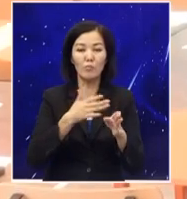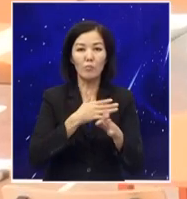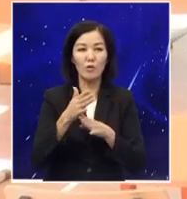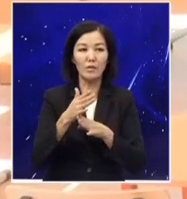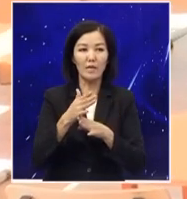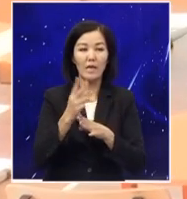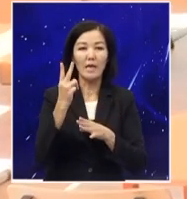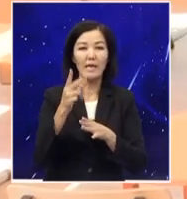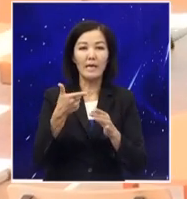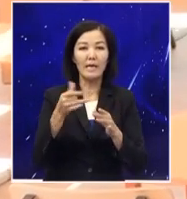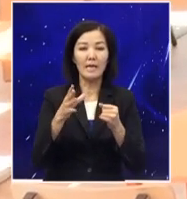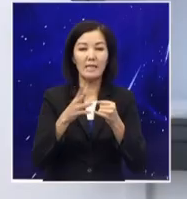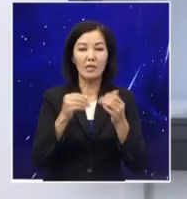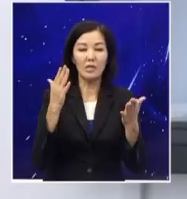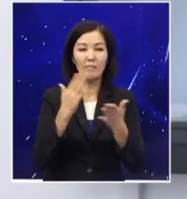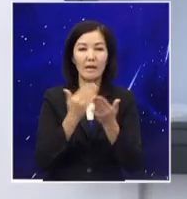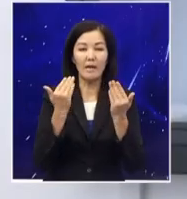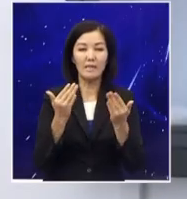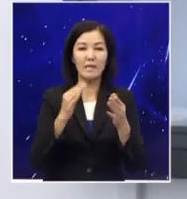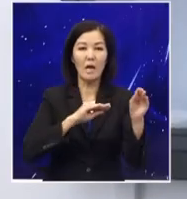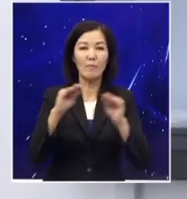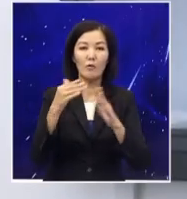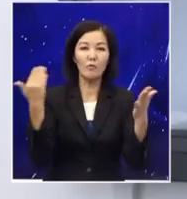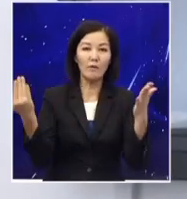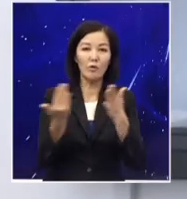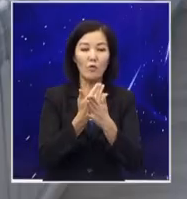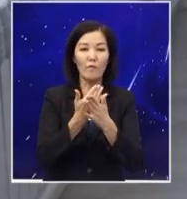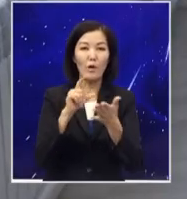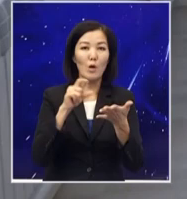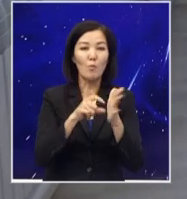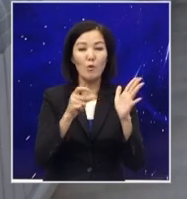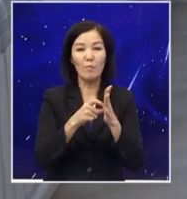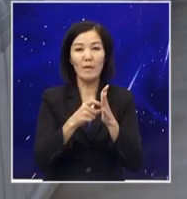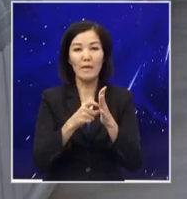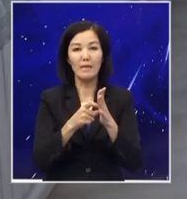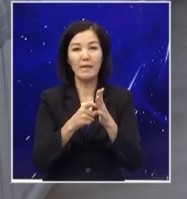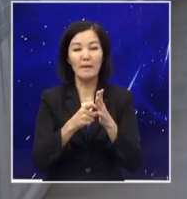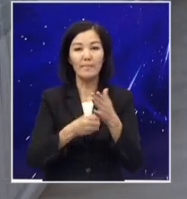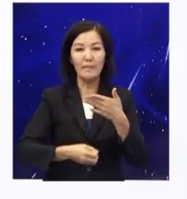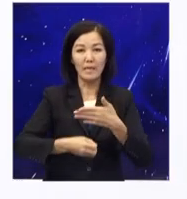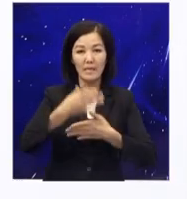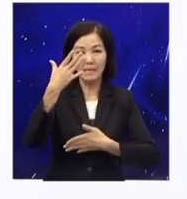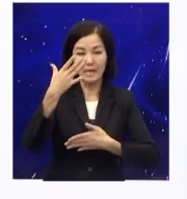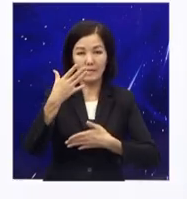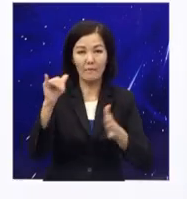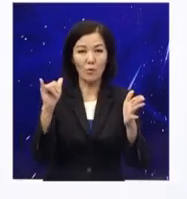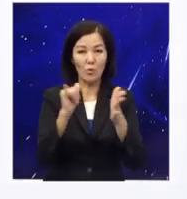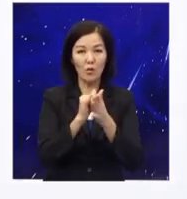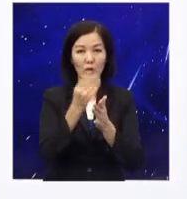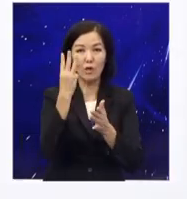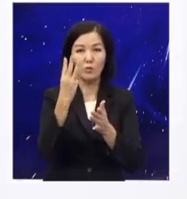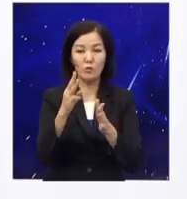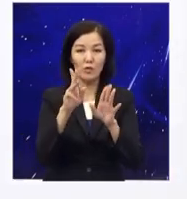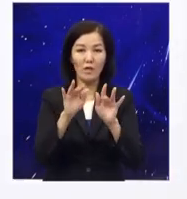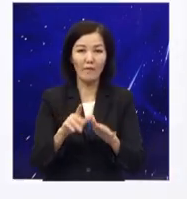2 гектар білім ордасы қазіргі заман талабына сай. Барлық оқу бөлмесіне интерактивті тақта орнатылған. 3